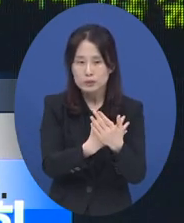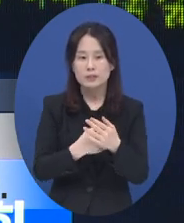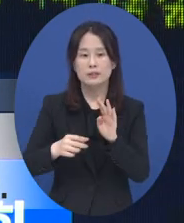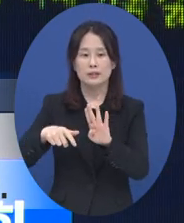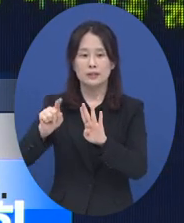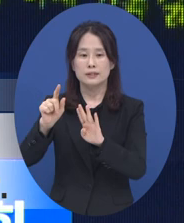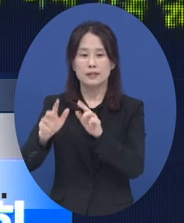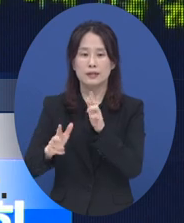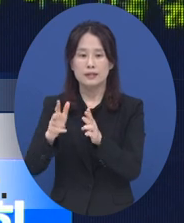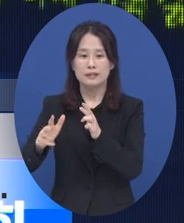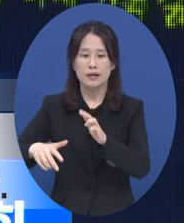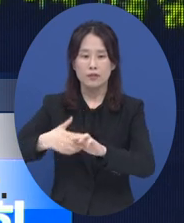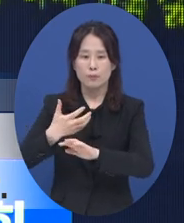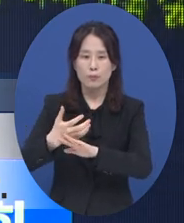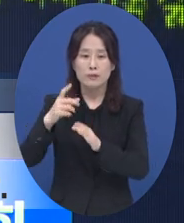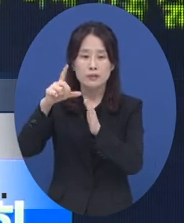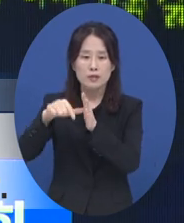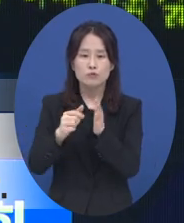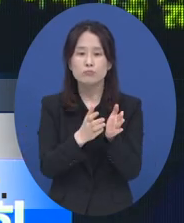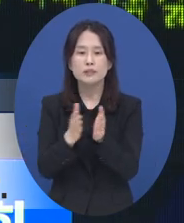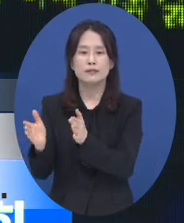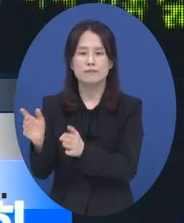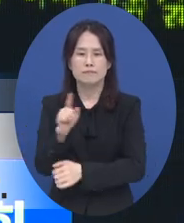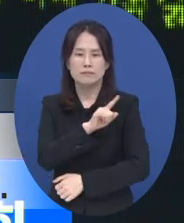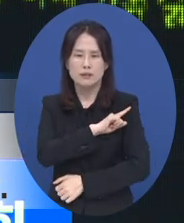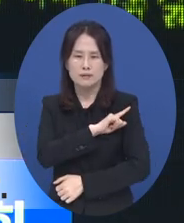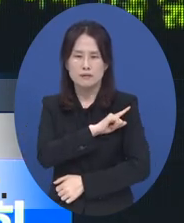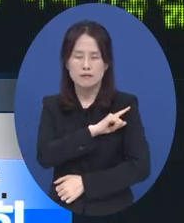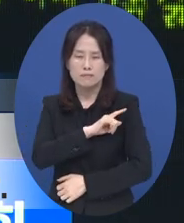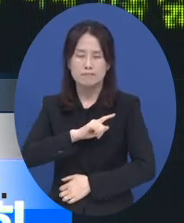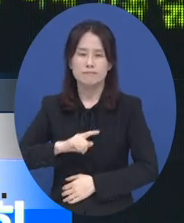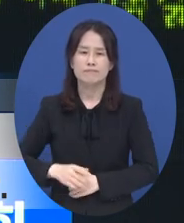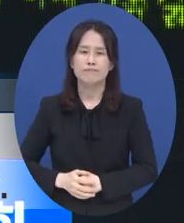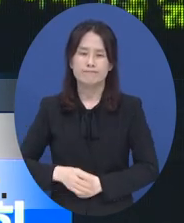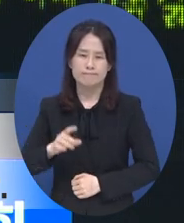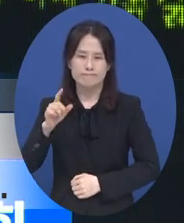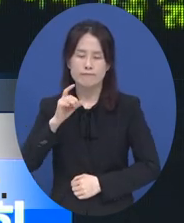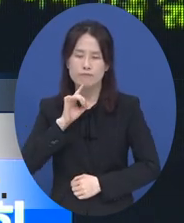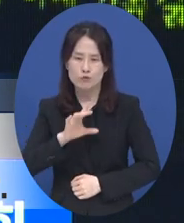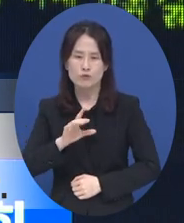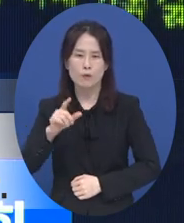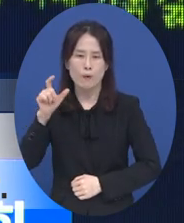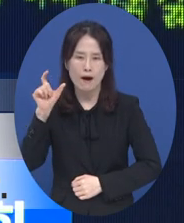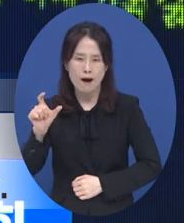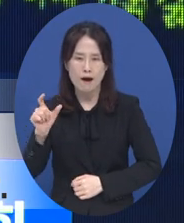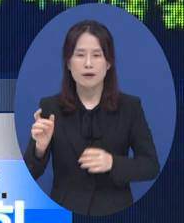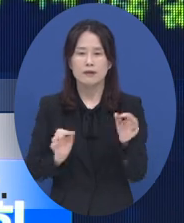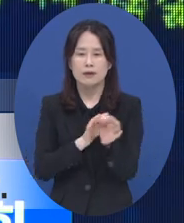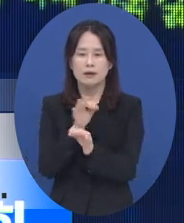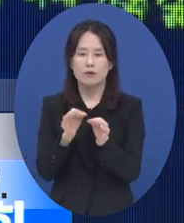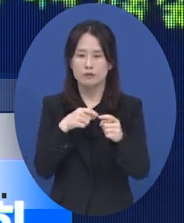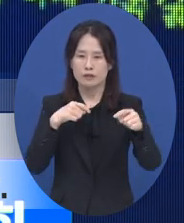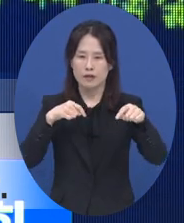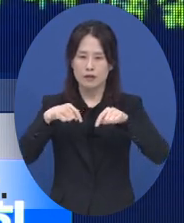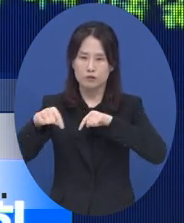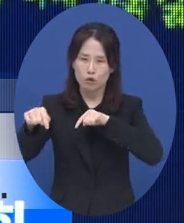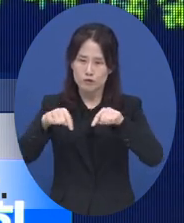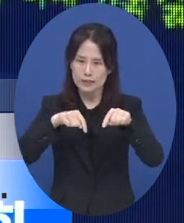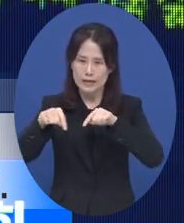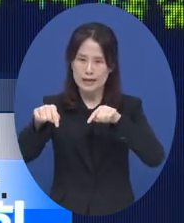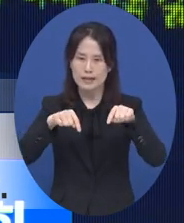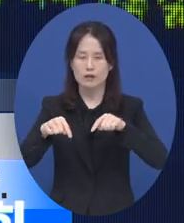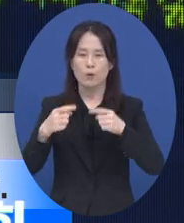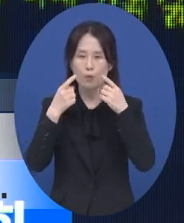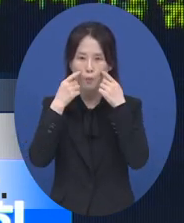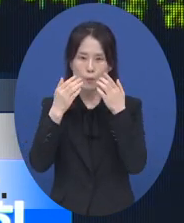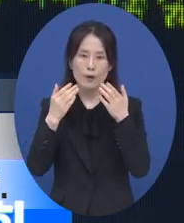2 4차 사람 혁명 시대를 대비하는 유일하고도 가장 강력한 경제